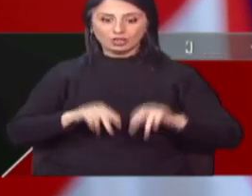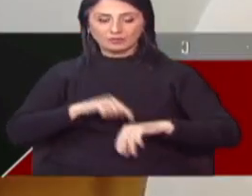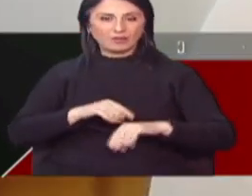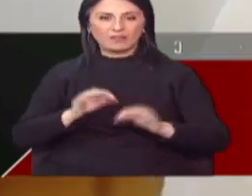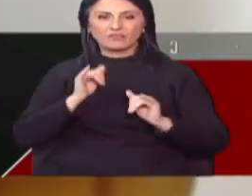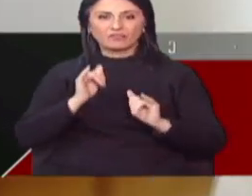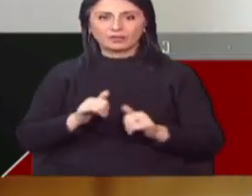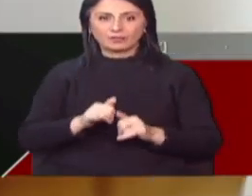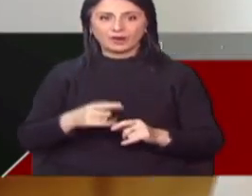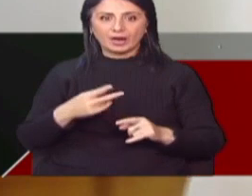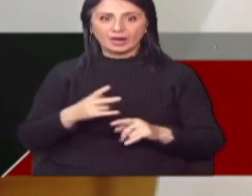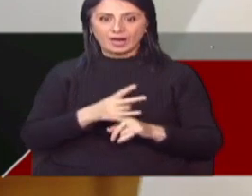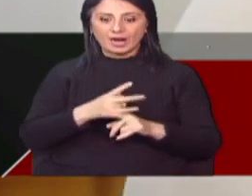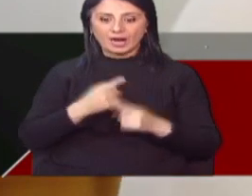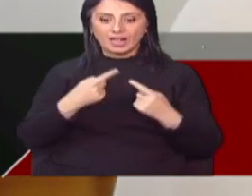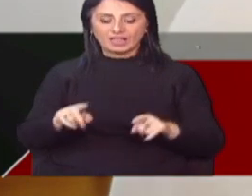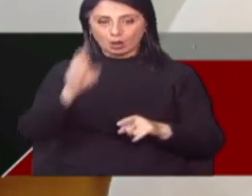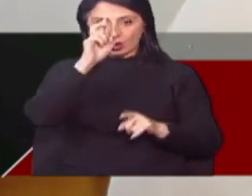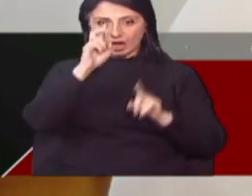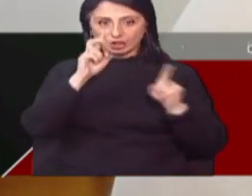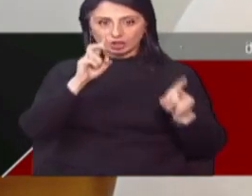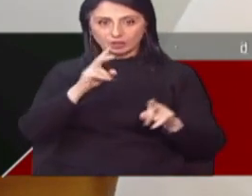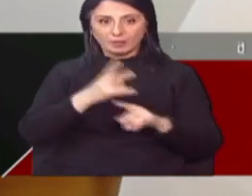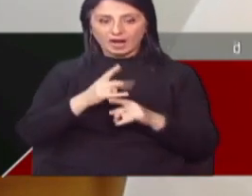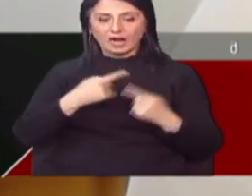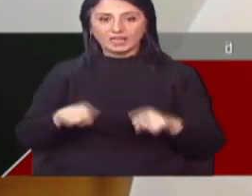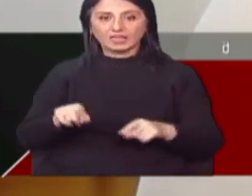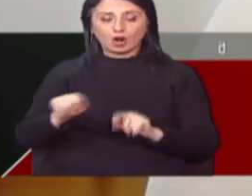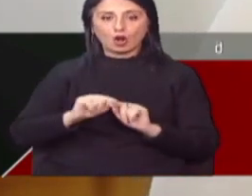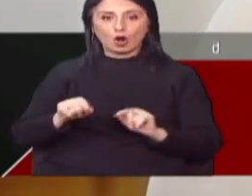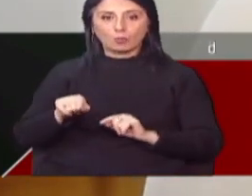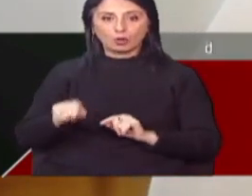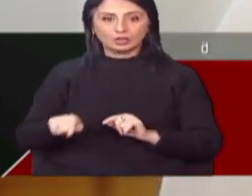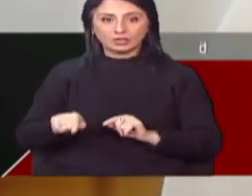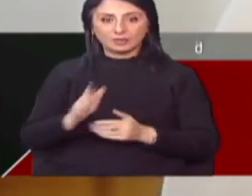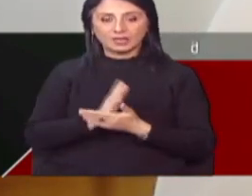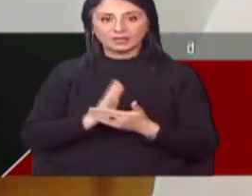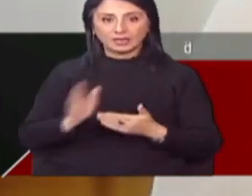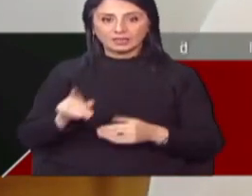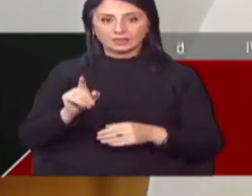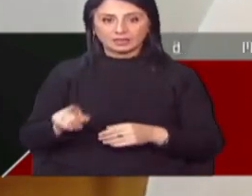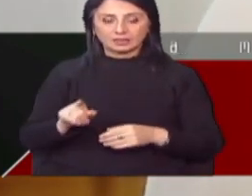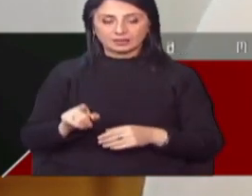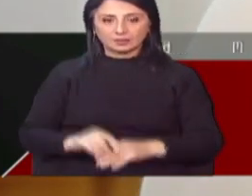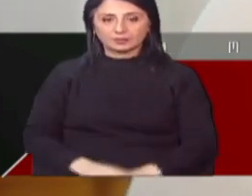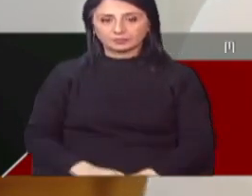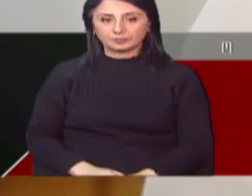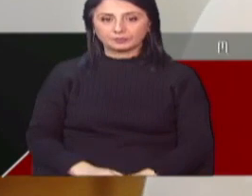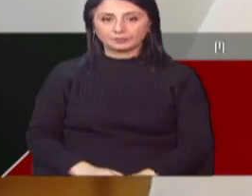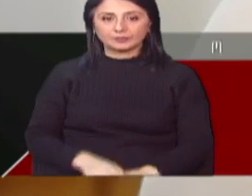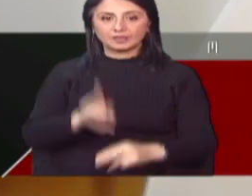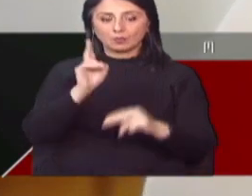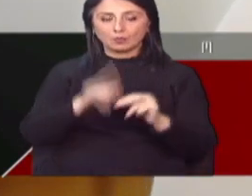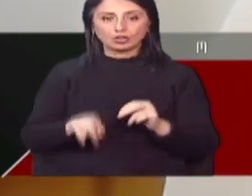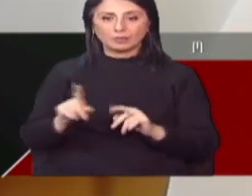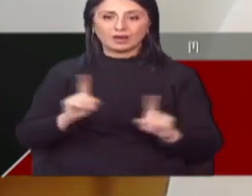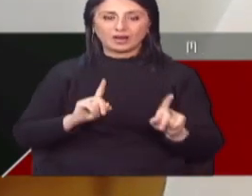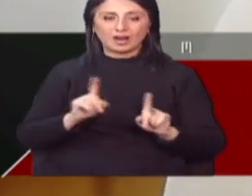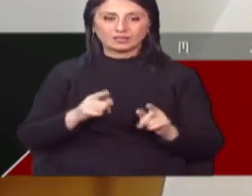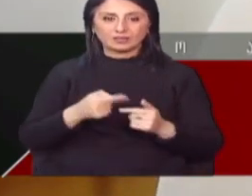მიმართ. რადიკალურმა ხელისუფლებამ ერთი მკვირი და რადიკალური ოპოზიციის რადიკალურმა ნაწილმა მორჩნენ ახლა ამ